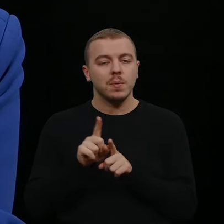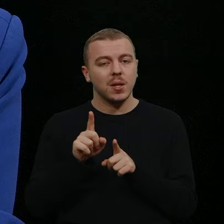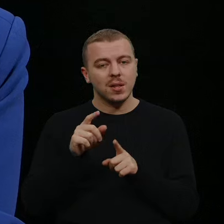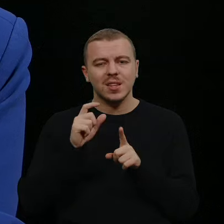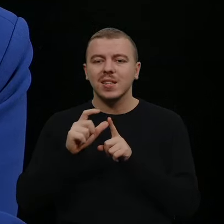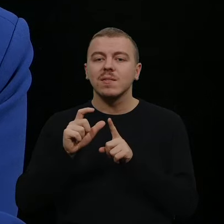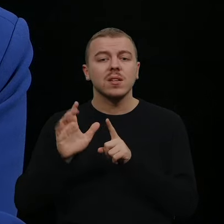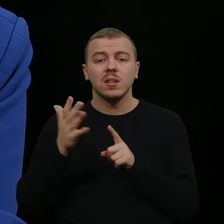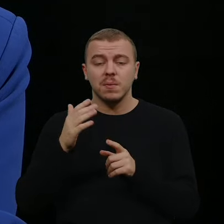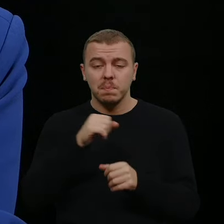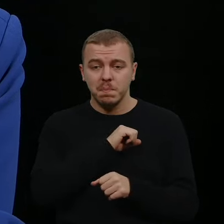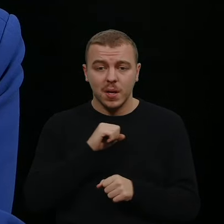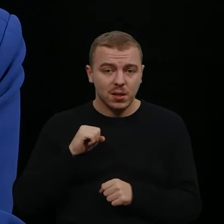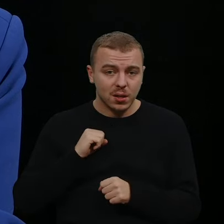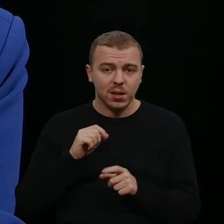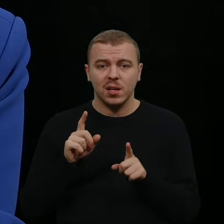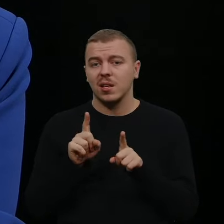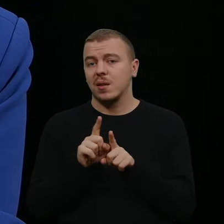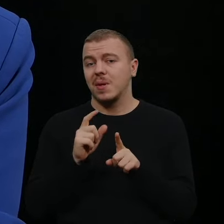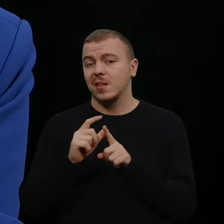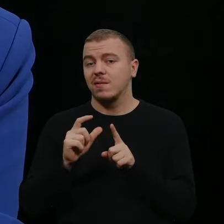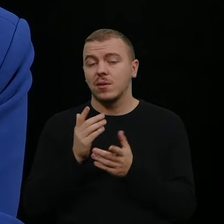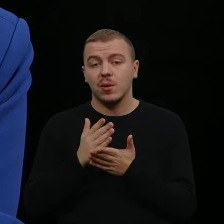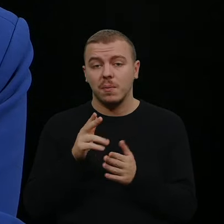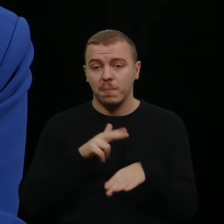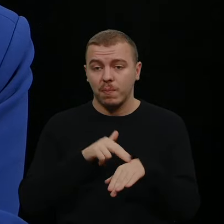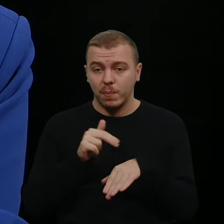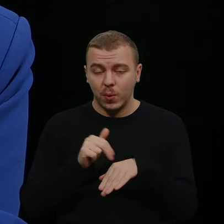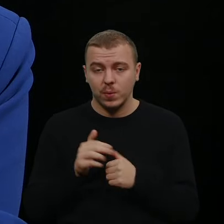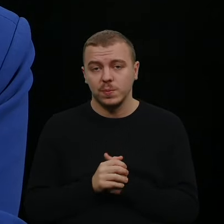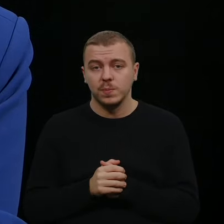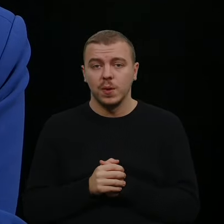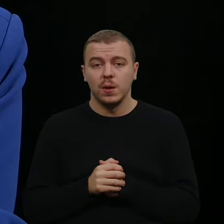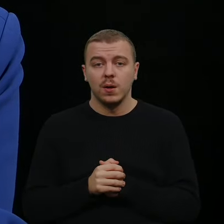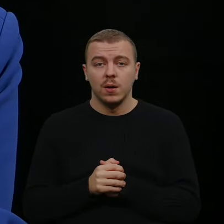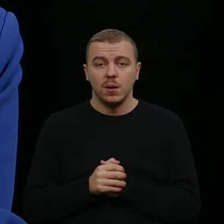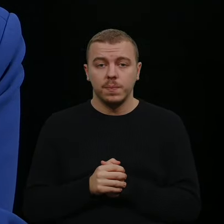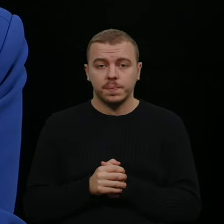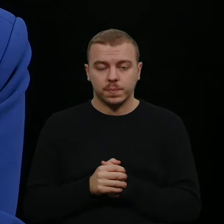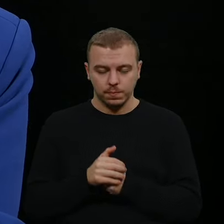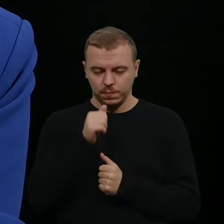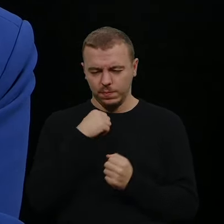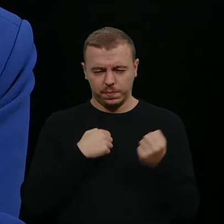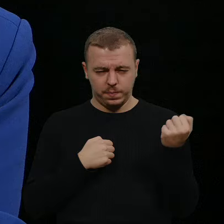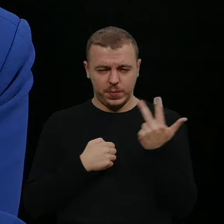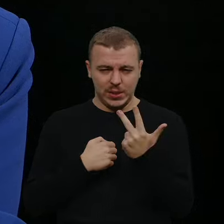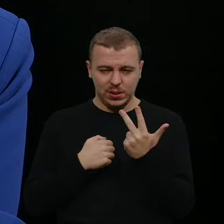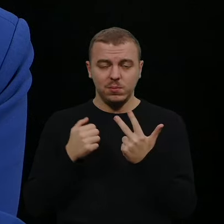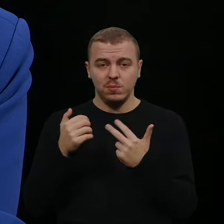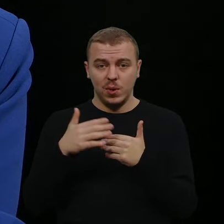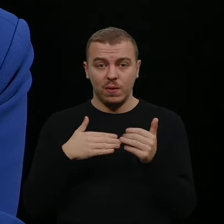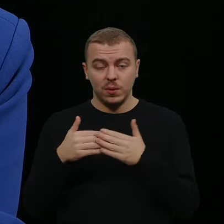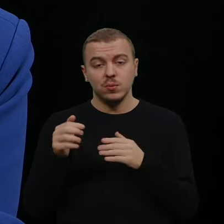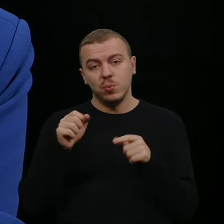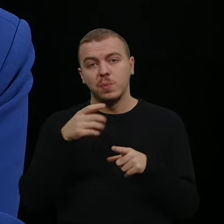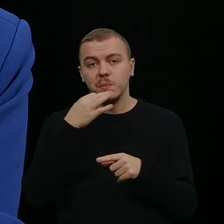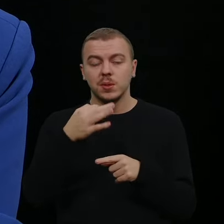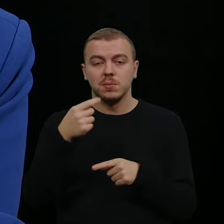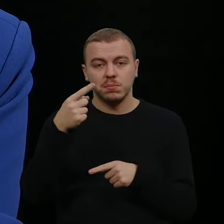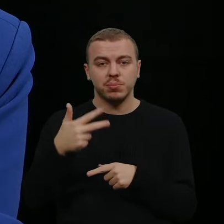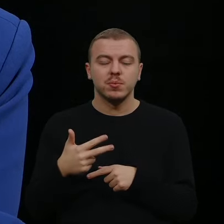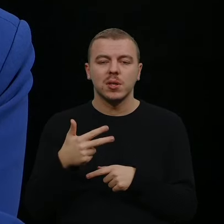yra medikai. Ir lygiai tokie patys herojai yra ir pareigūnai. Tai jeigu mes turim tris šitas profesijas, ar galėtumėte įvardinti,